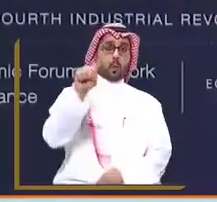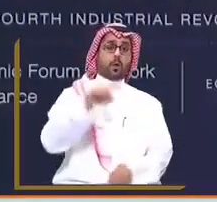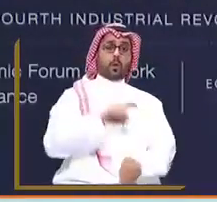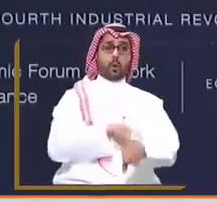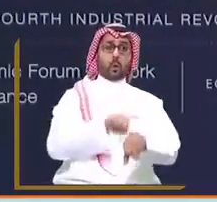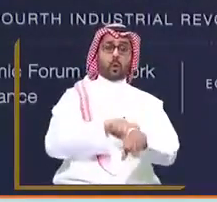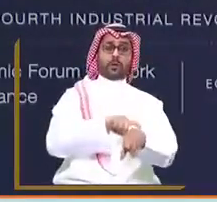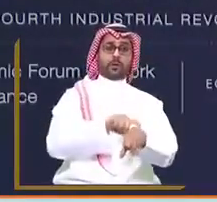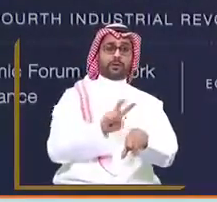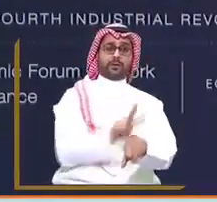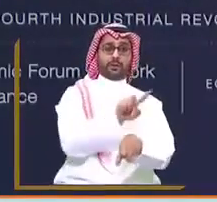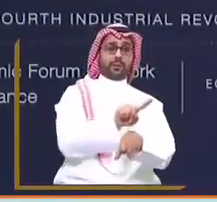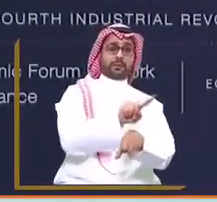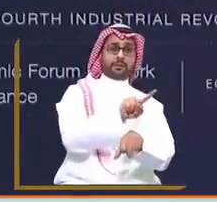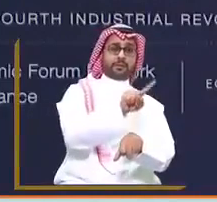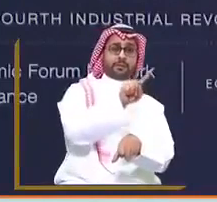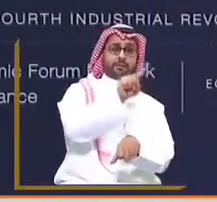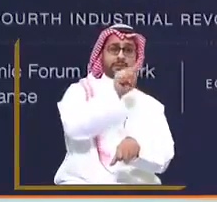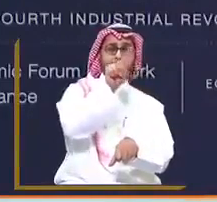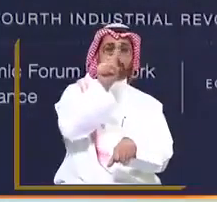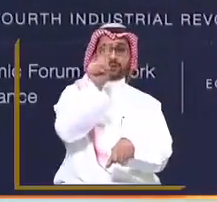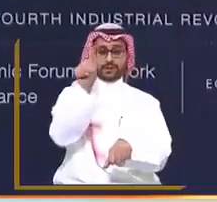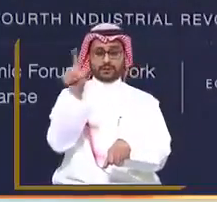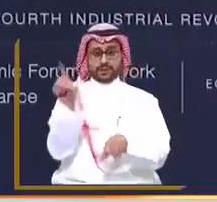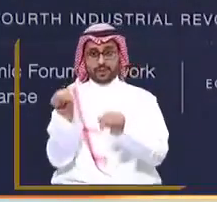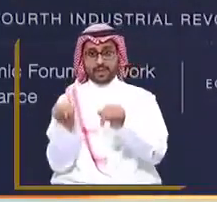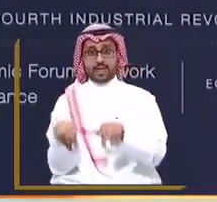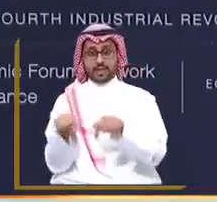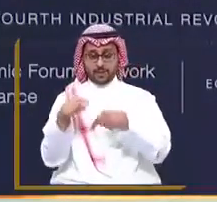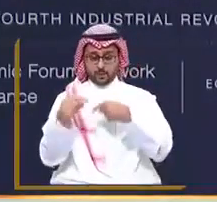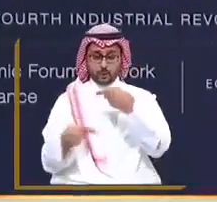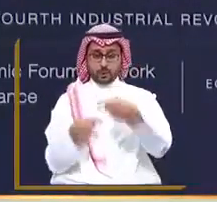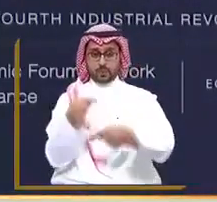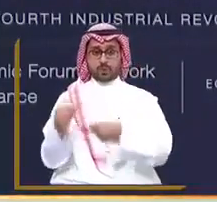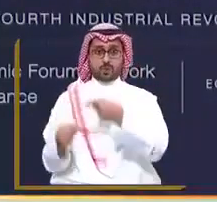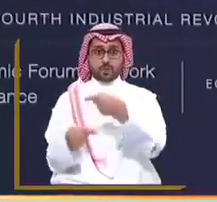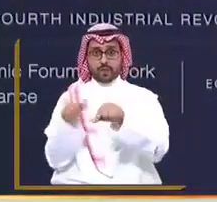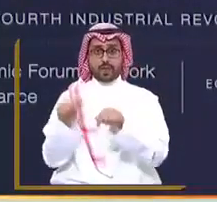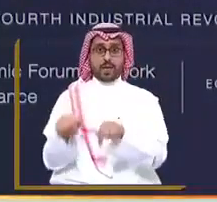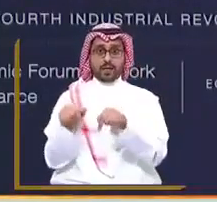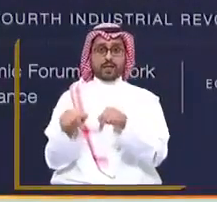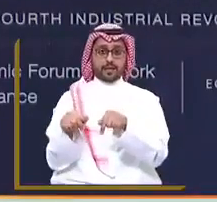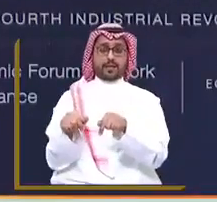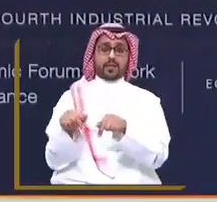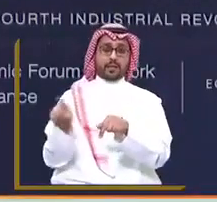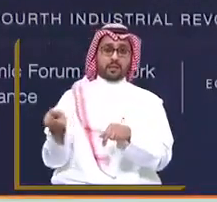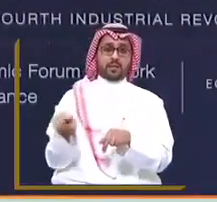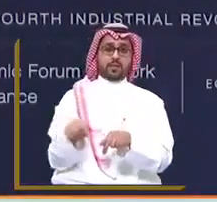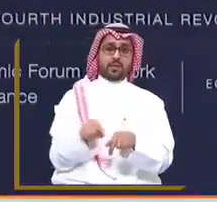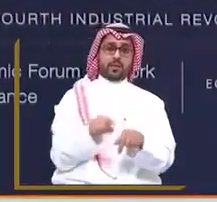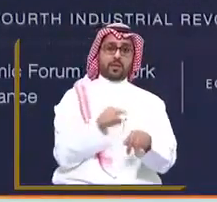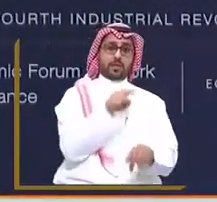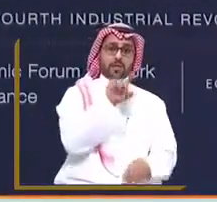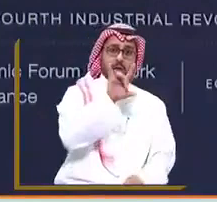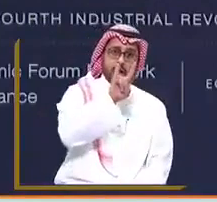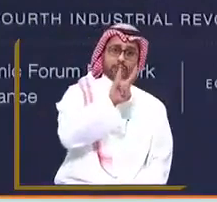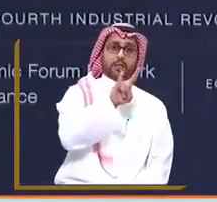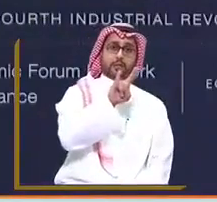استمرت الجلسات إلى هذه الساعة، وأيضا مستمرة الجلسة الأخيرة إلى بإذن الله قرابة الساعة تقريبا